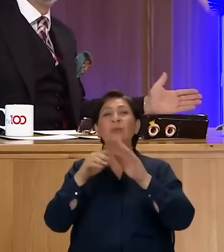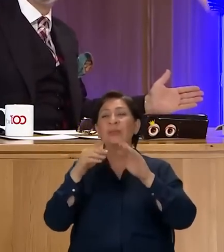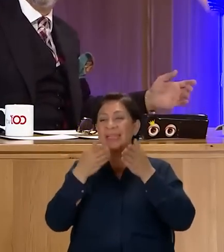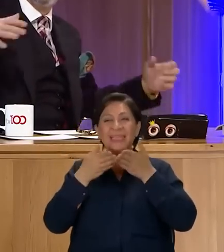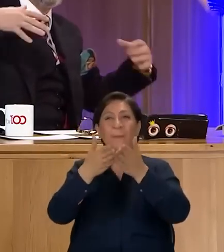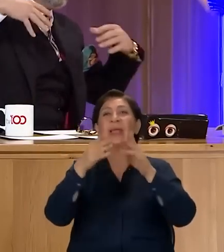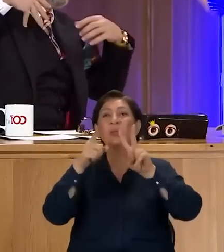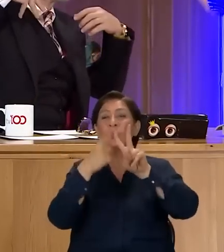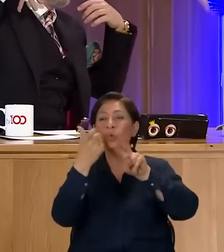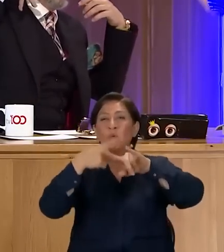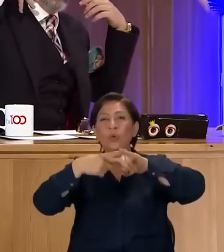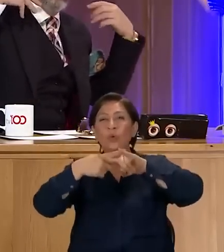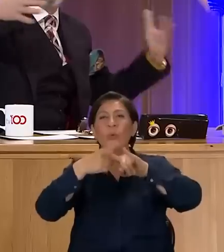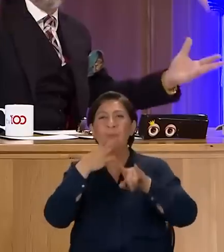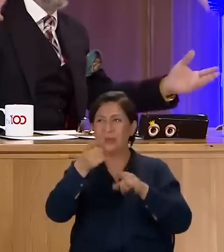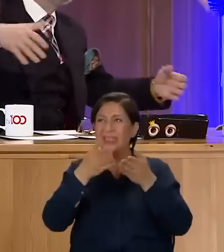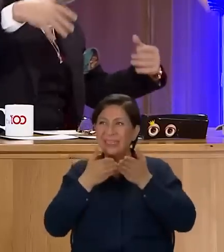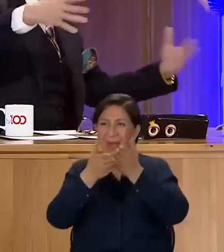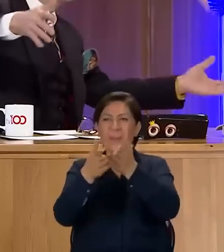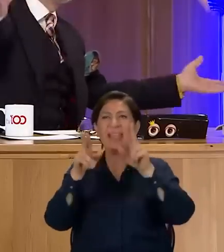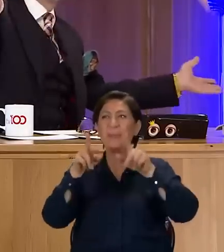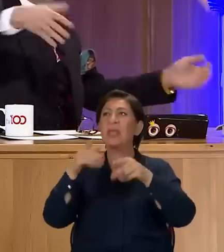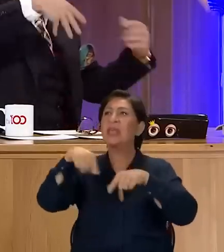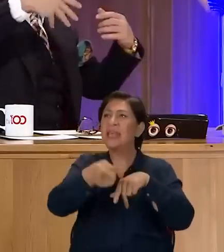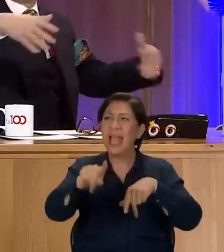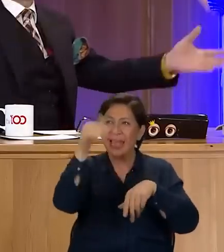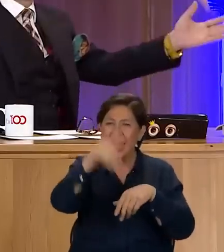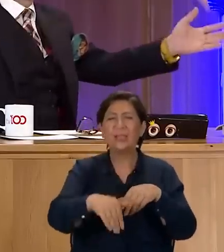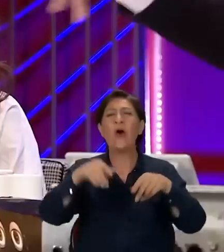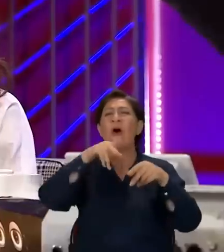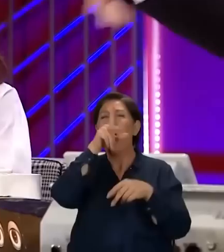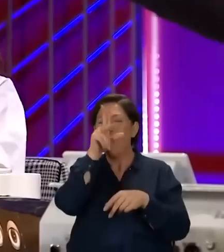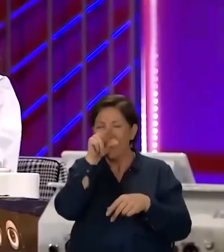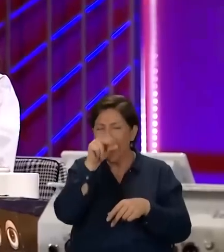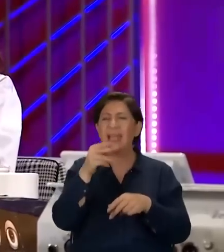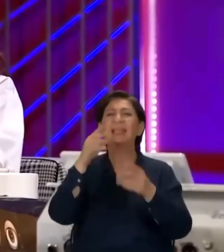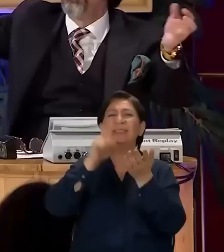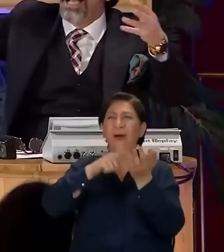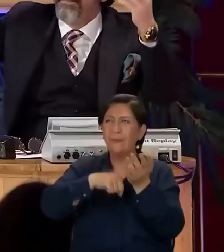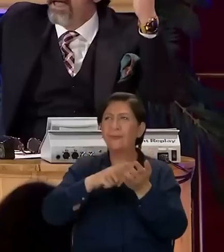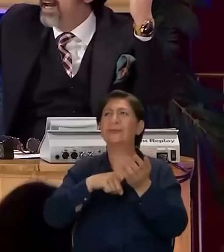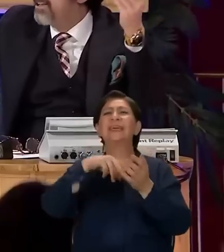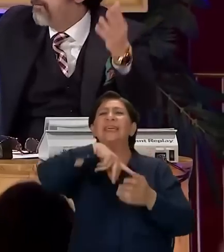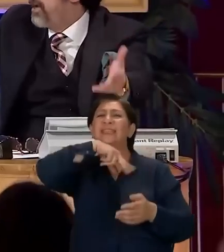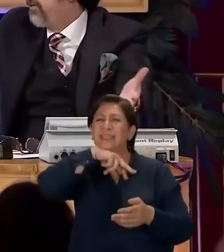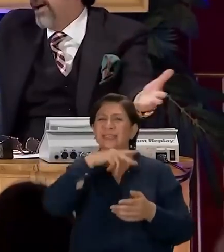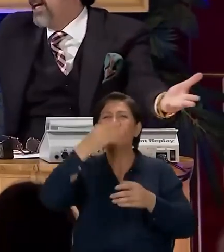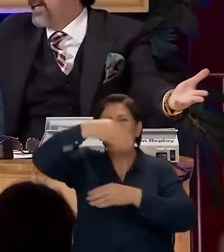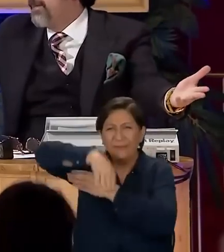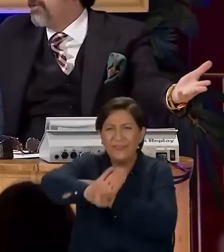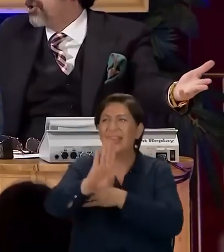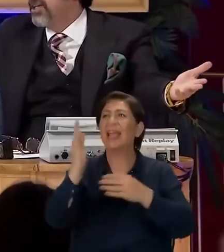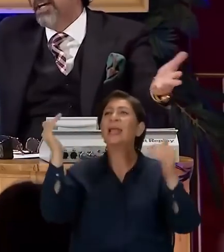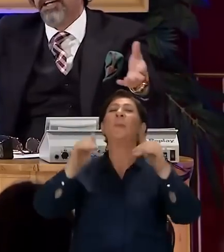gemisi gibiydi. Yani her şey geldi. Yılan geldi, ördek, keçi, köpek, tavuk. Yani bir herhalde fil